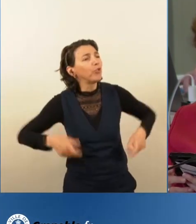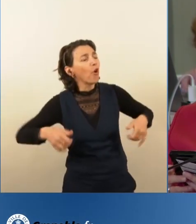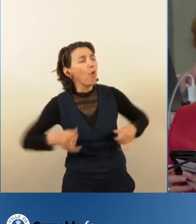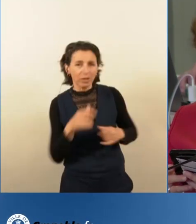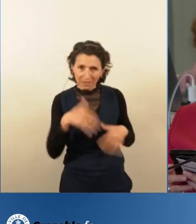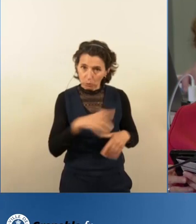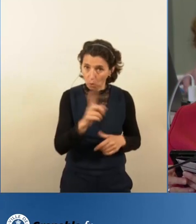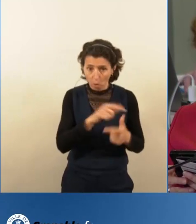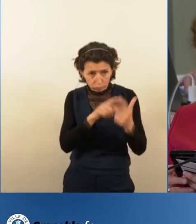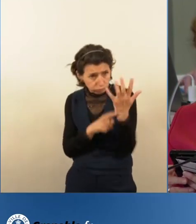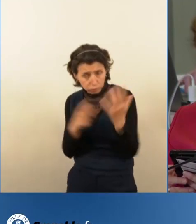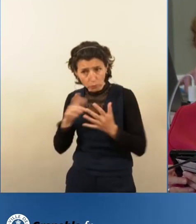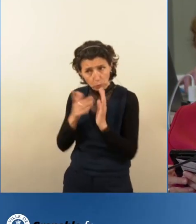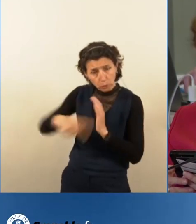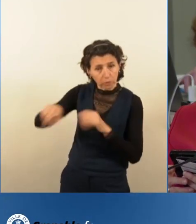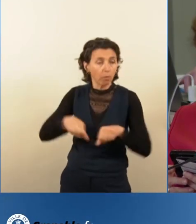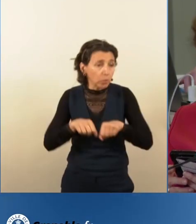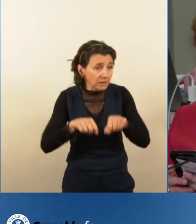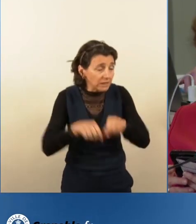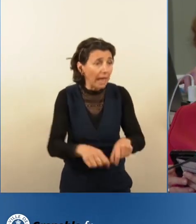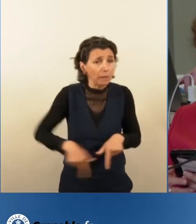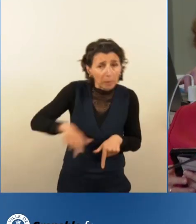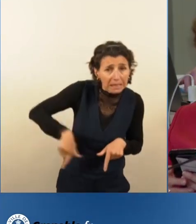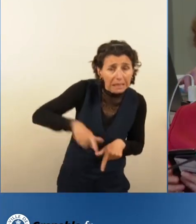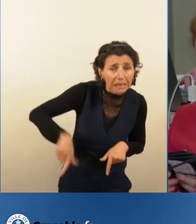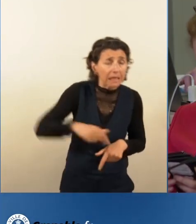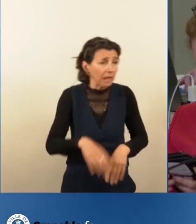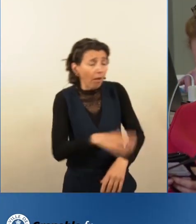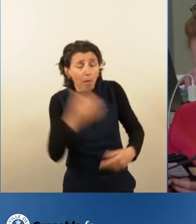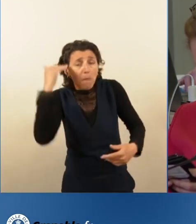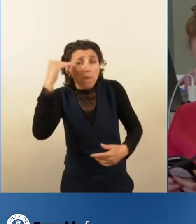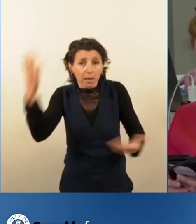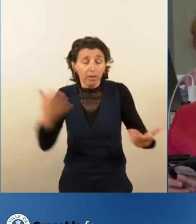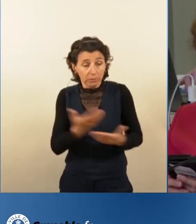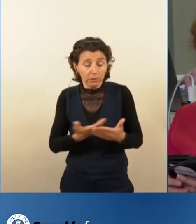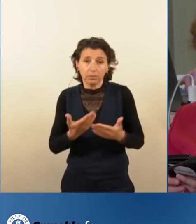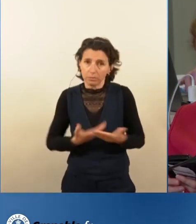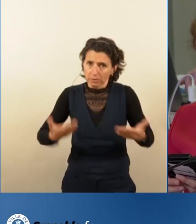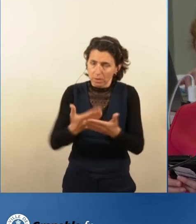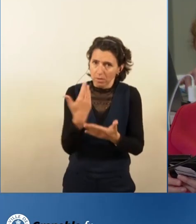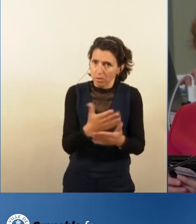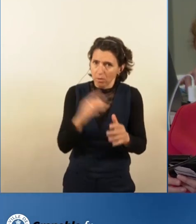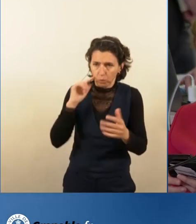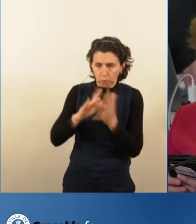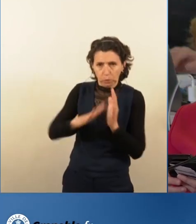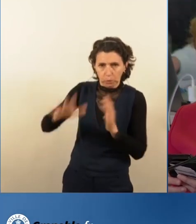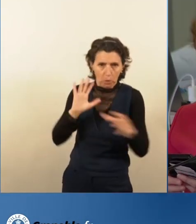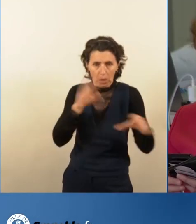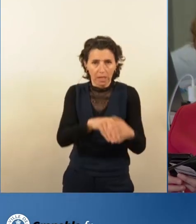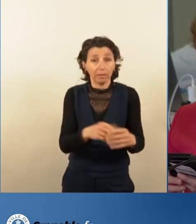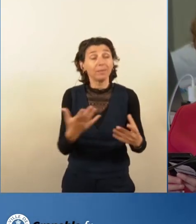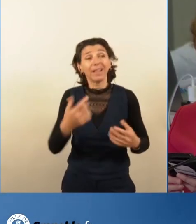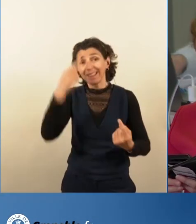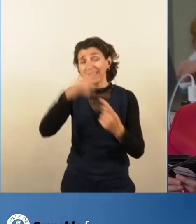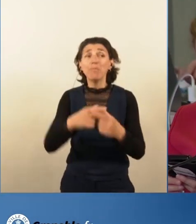toutes et tous avec des poussettes en ayant des béquilles le temps d'un plâtre etc et ça c'était un gros sujet et ce serait effectivement bien que